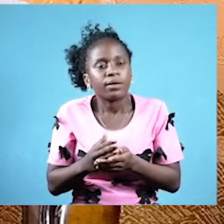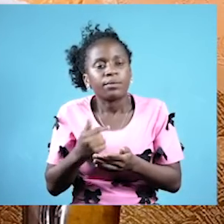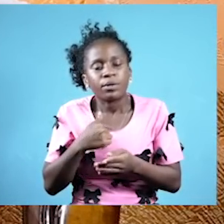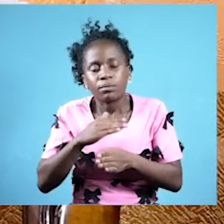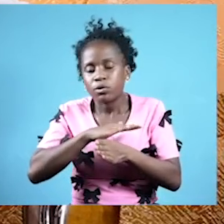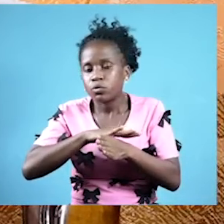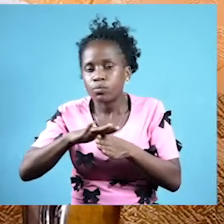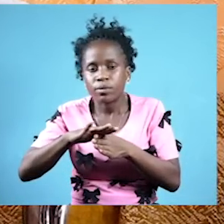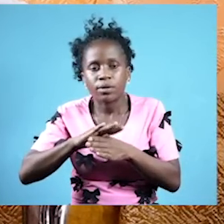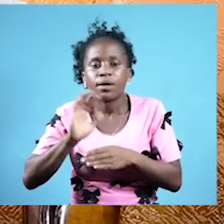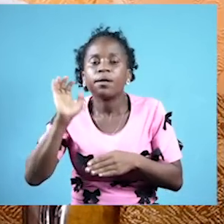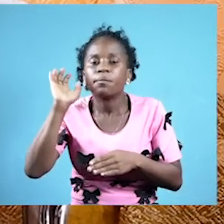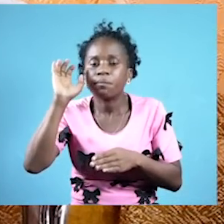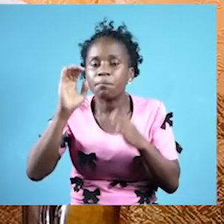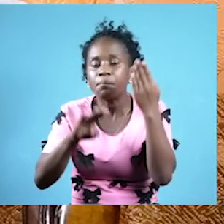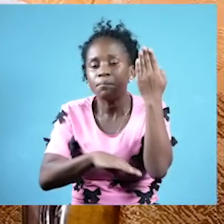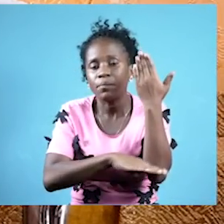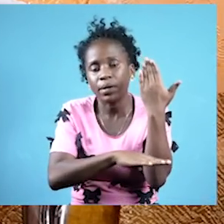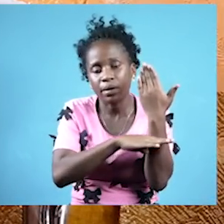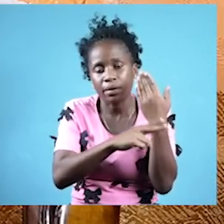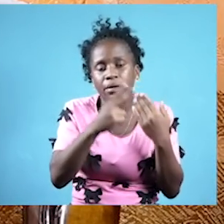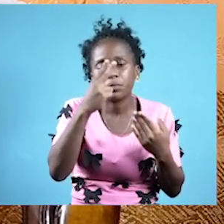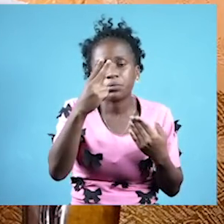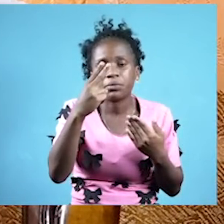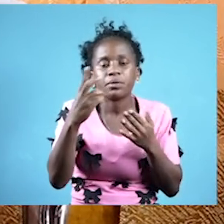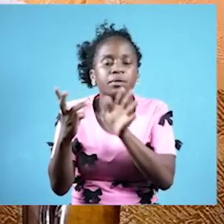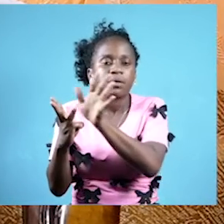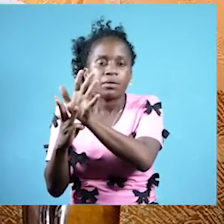Nimetumia miaka 29